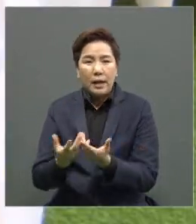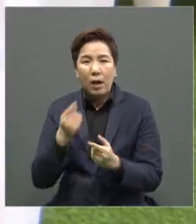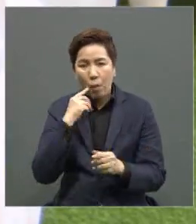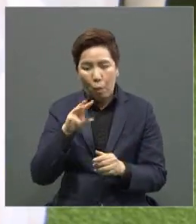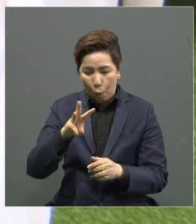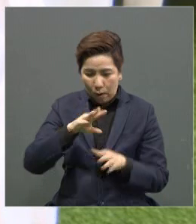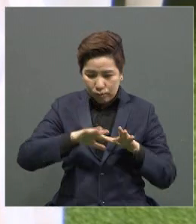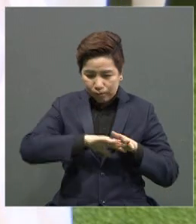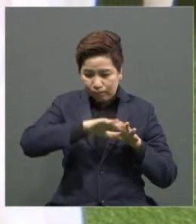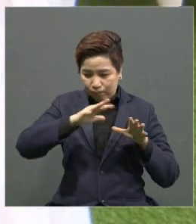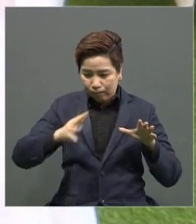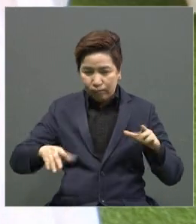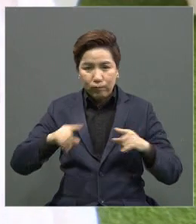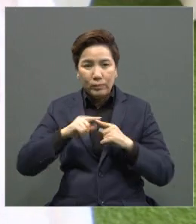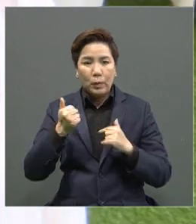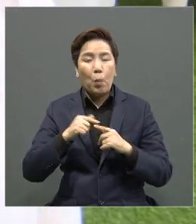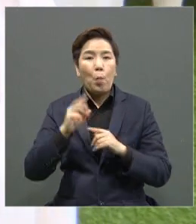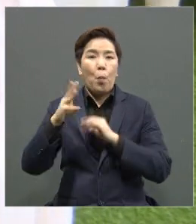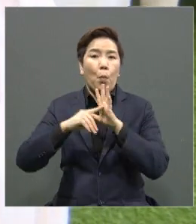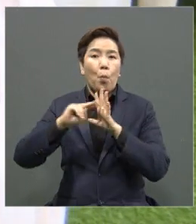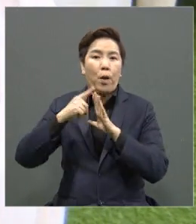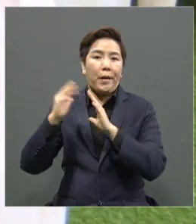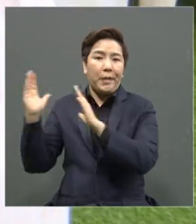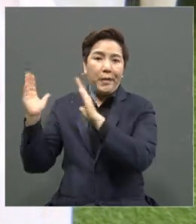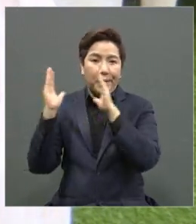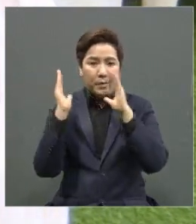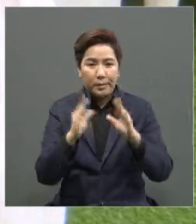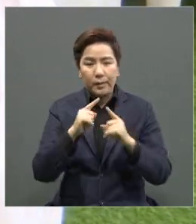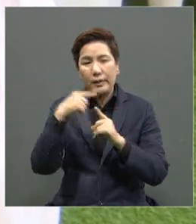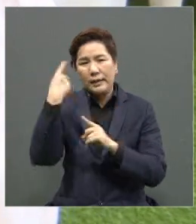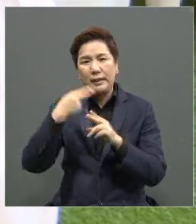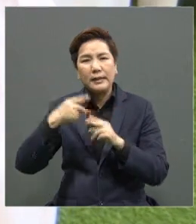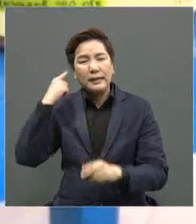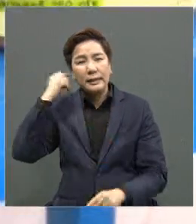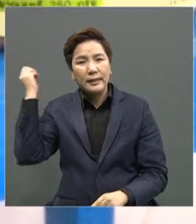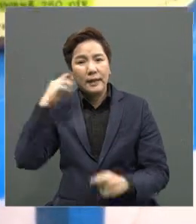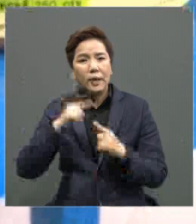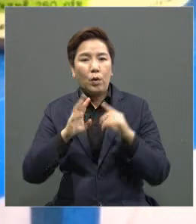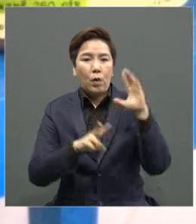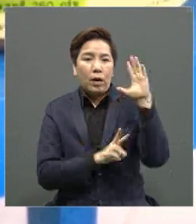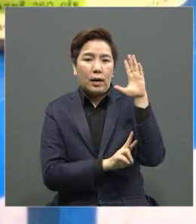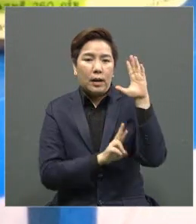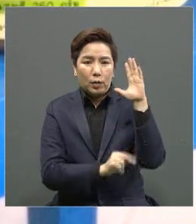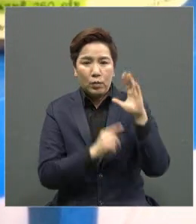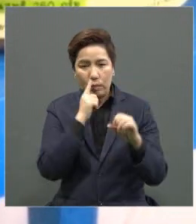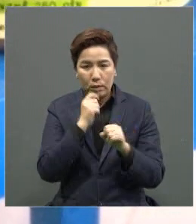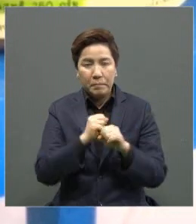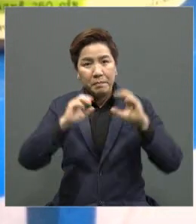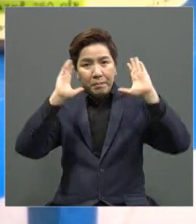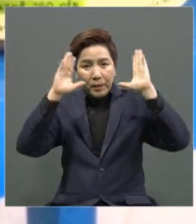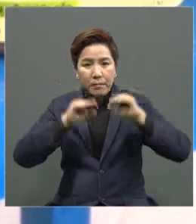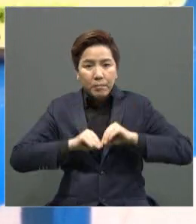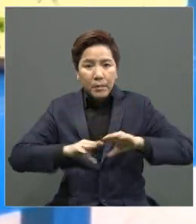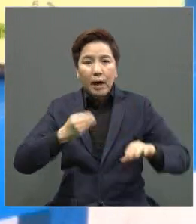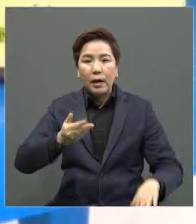านและพระราชวังรัตนรังสรรค์จำลองสถานที่ท่องเที่ยวชื่อดังของจังหวัดเป็นการประชาสัมพันธ์สถานที่ท่องเที่ยวของ